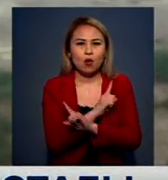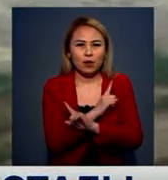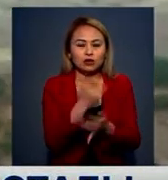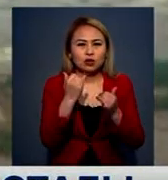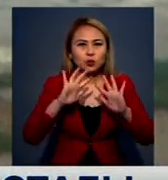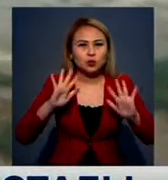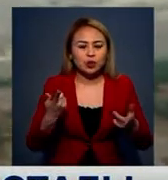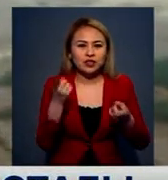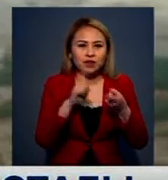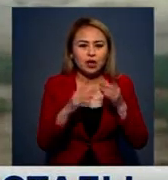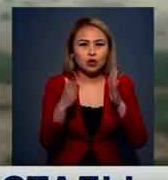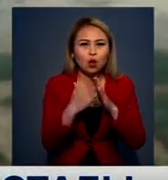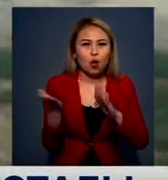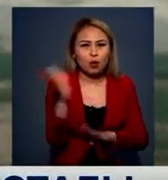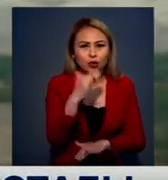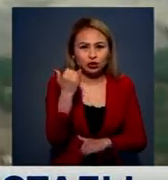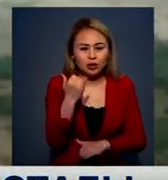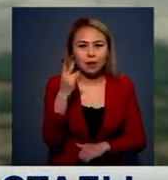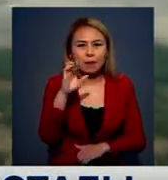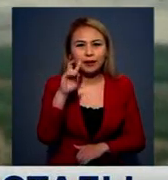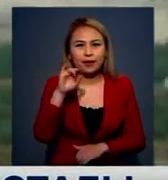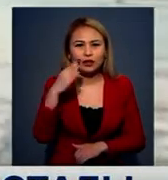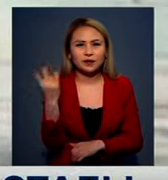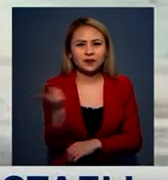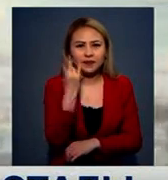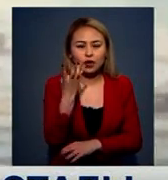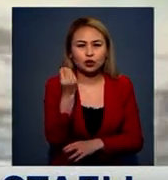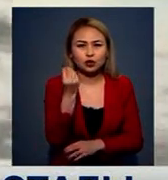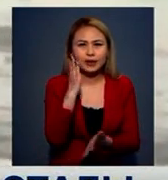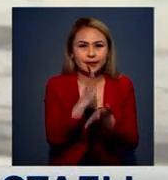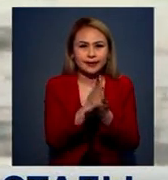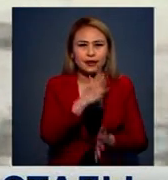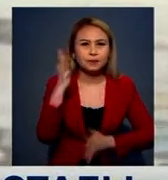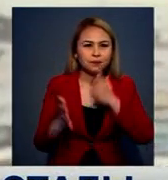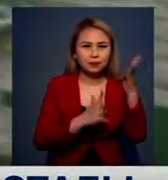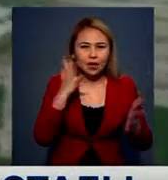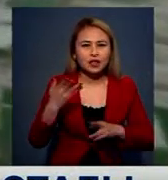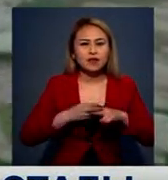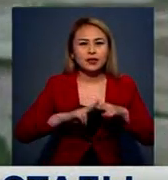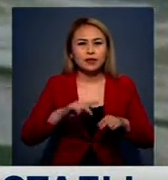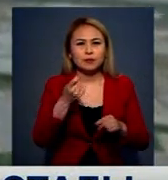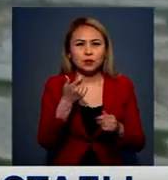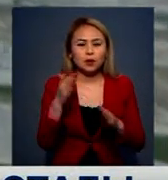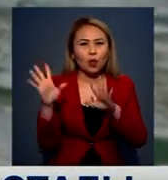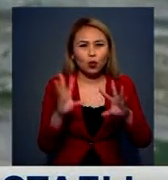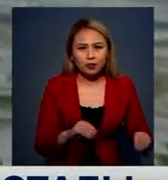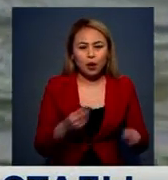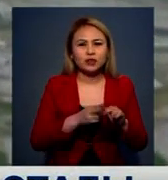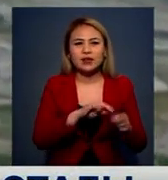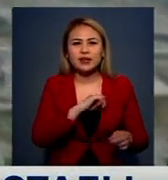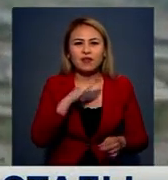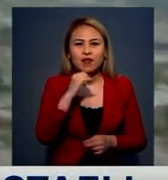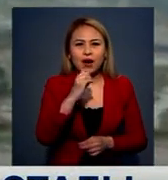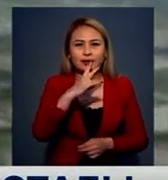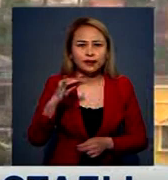Қазір тұрғындар үйлеріне орала бастады, ал Бангладеште әлі де алай түлей боран. Дегенмен желдің екпіні сәл бәсеңдеген. Еске сала